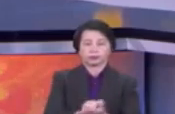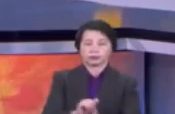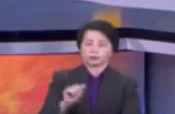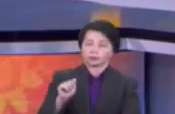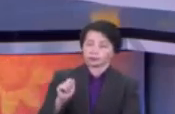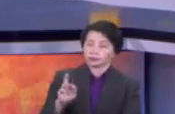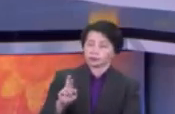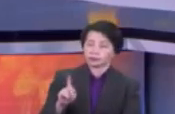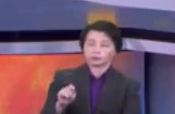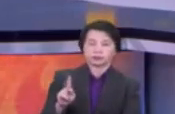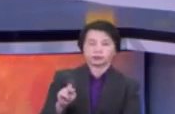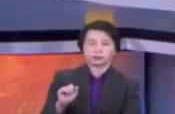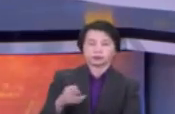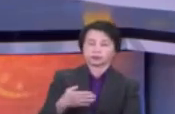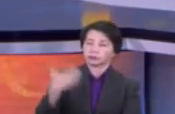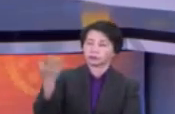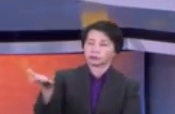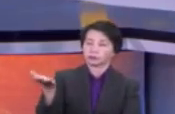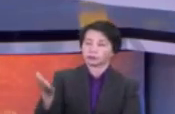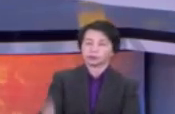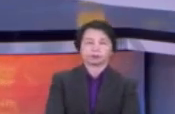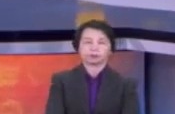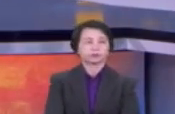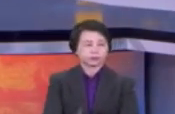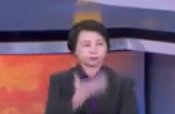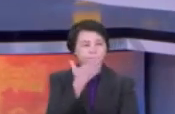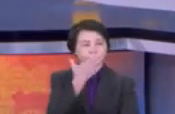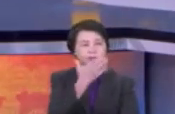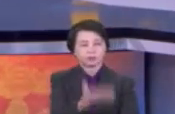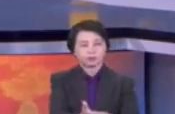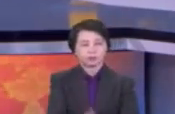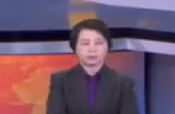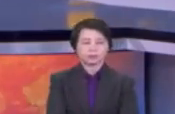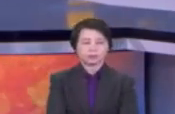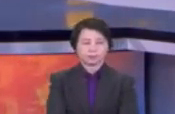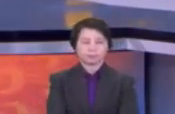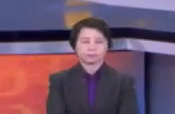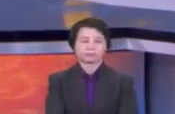untuk berita seterusnya. Atika. Baik, Redwin, terima kasih untuk perkembangan banjir di Sabah.